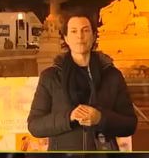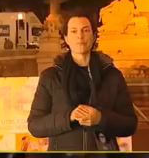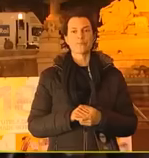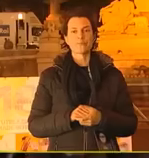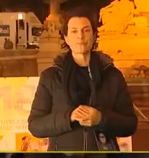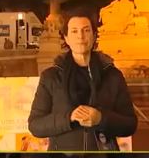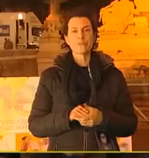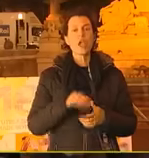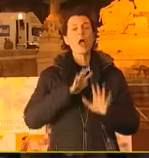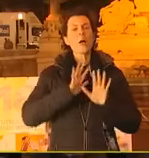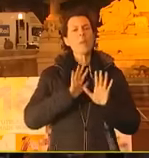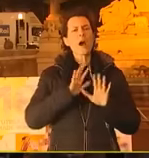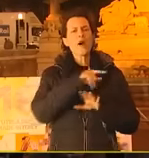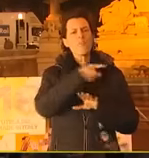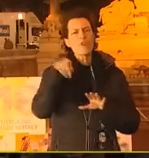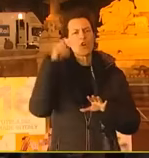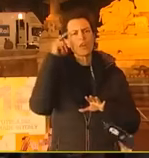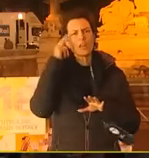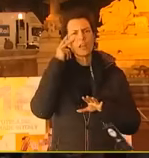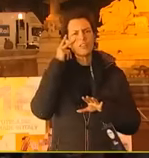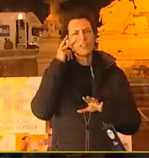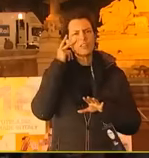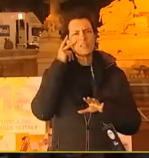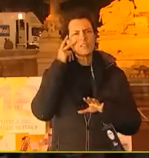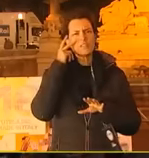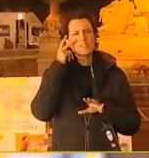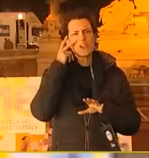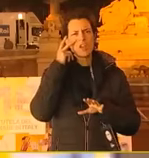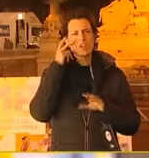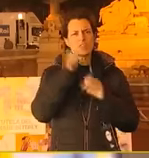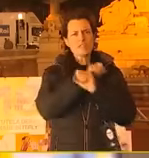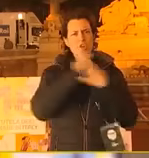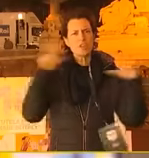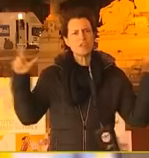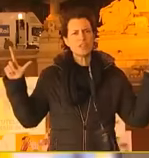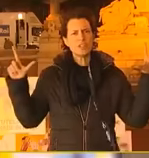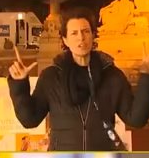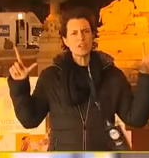Ma lo avete visto? Lo avete visto quel video